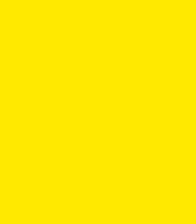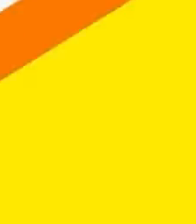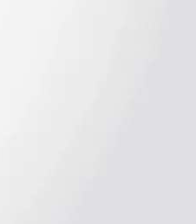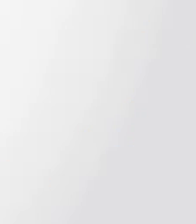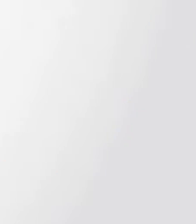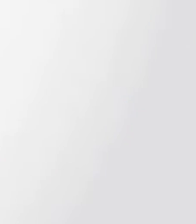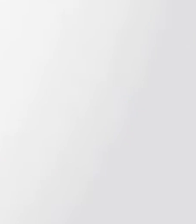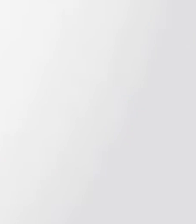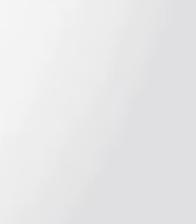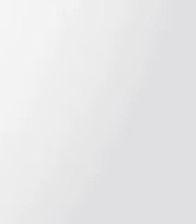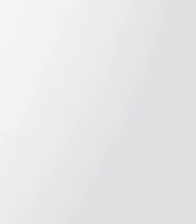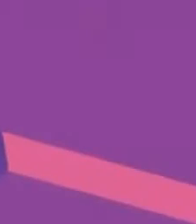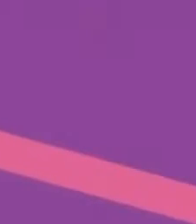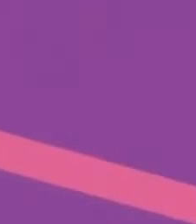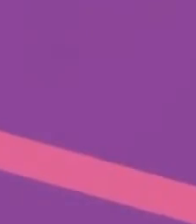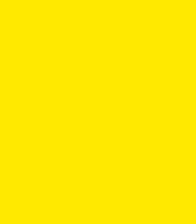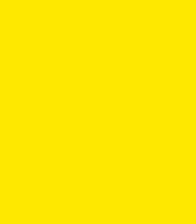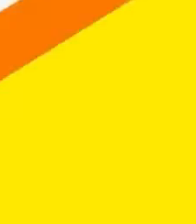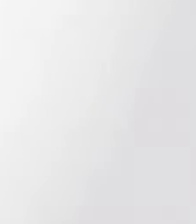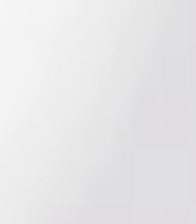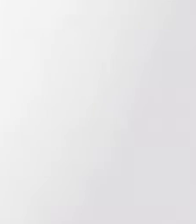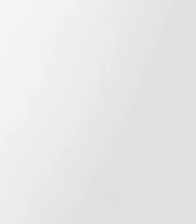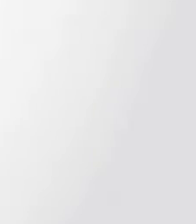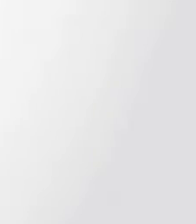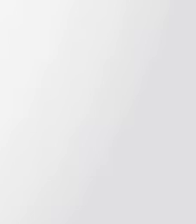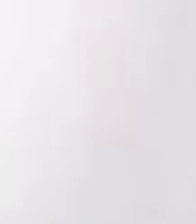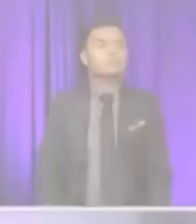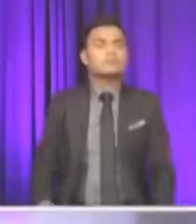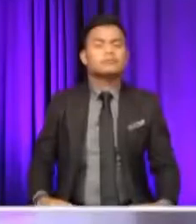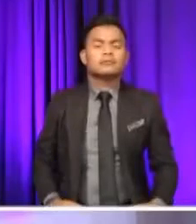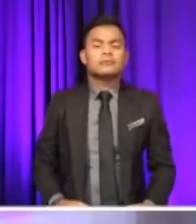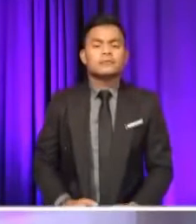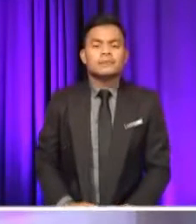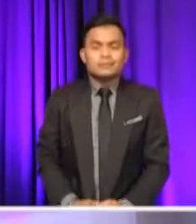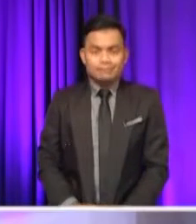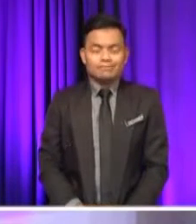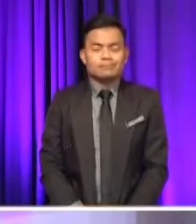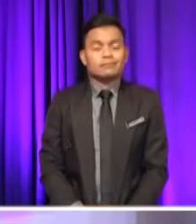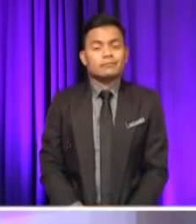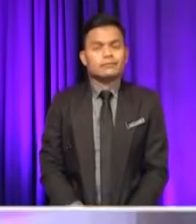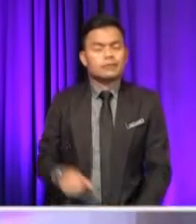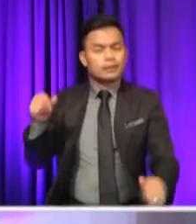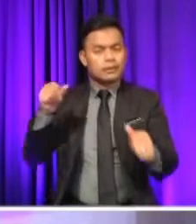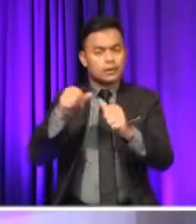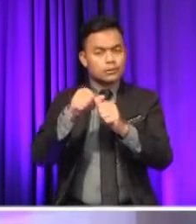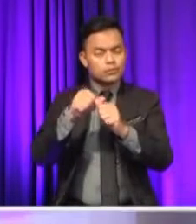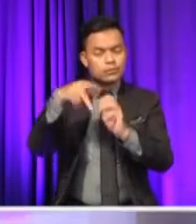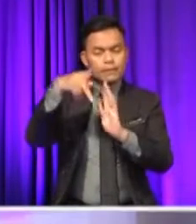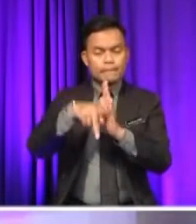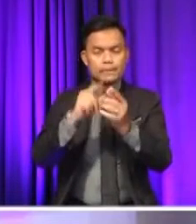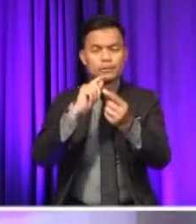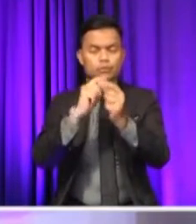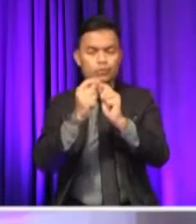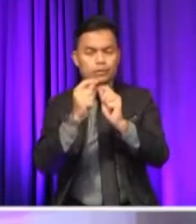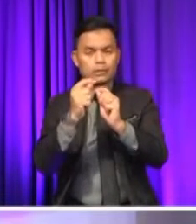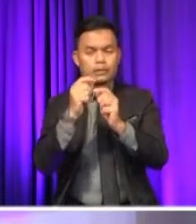Didik TV KPM. Didik TV KPM. Arus dan penukar antara